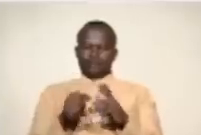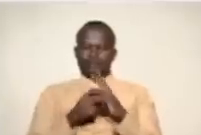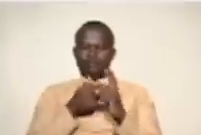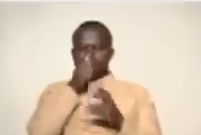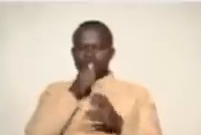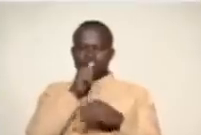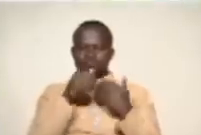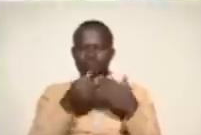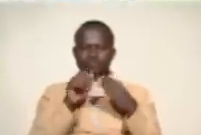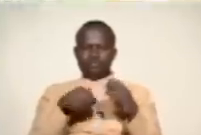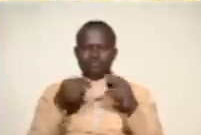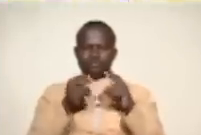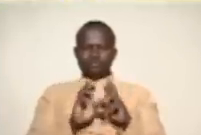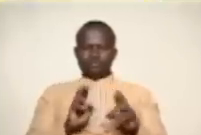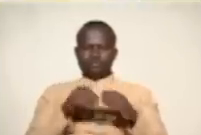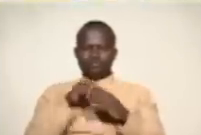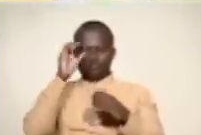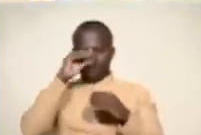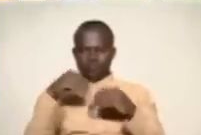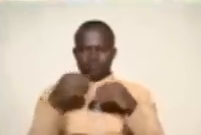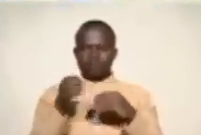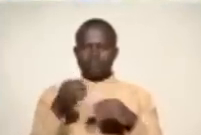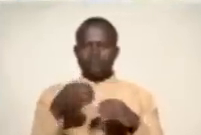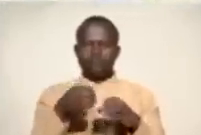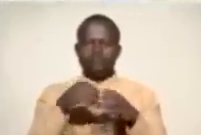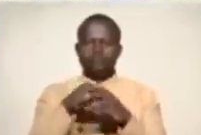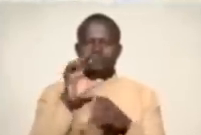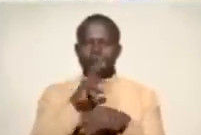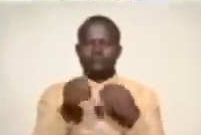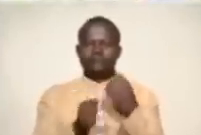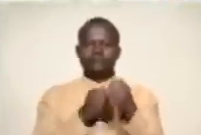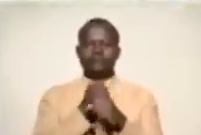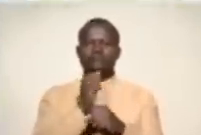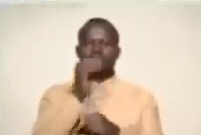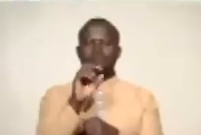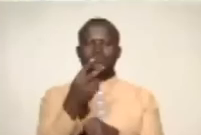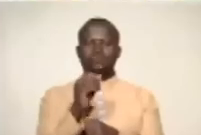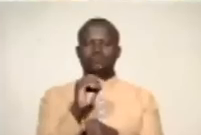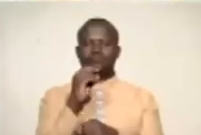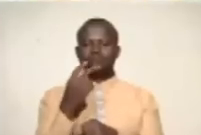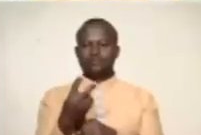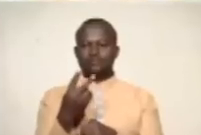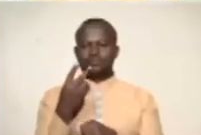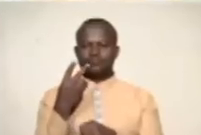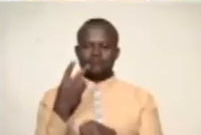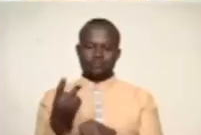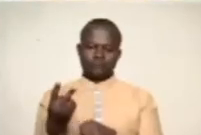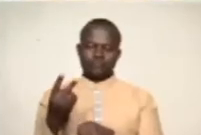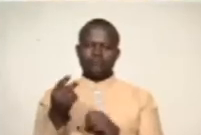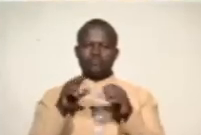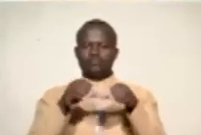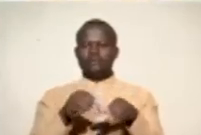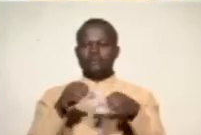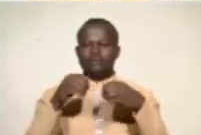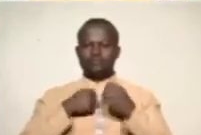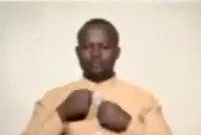umwiherero ugomba kubategura imikino yo gushaka igikombe cy'Afurika kizabaye muri Cote d'Ivoire mu mwaka 2024. Abiri na kane gusa muri iri tsinda ubundi Rwanda